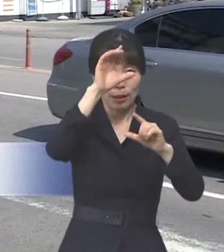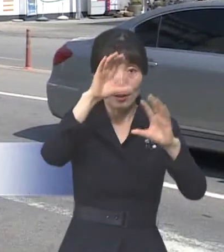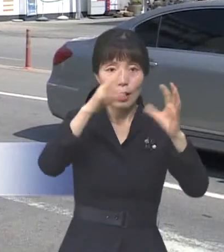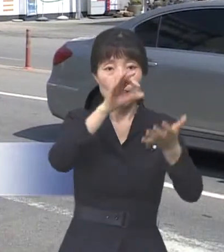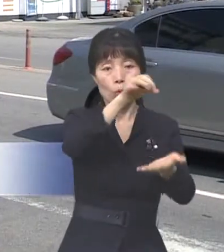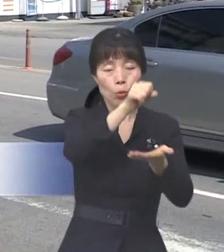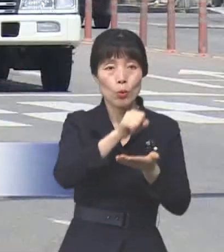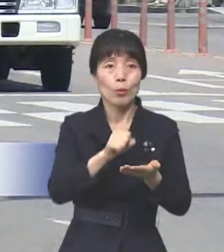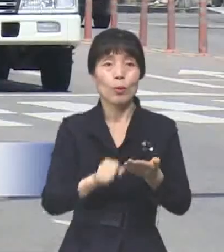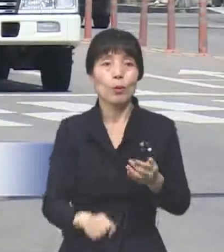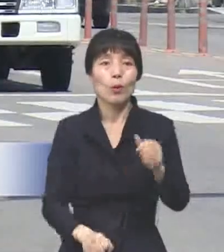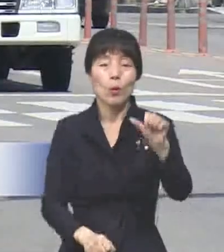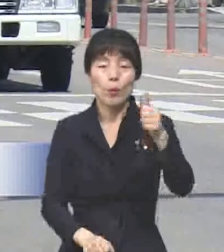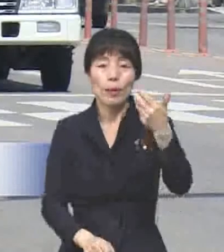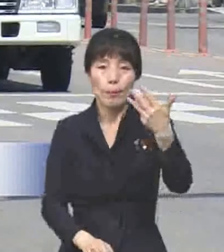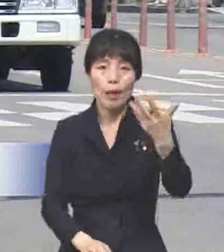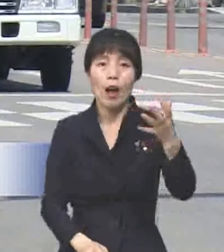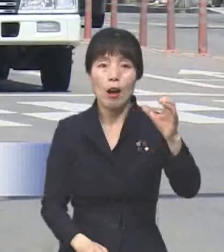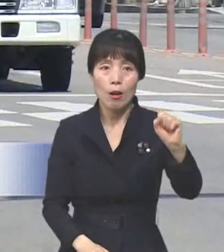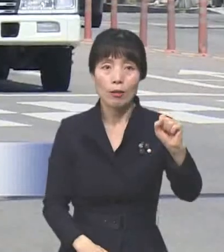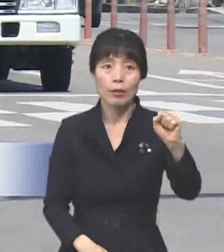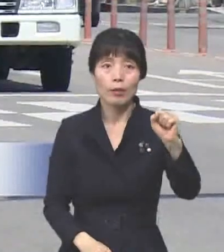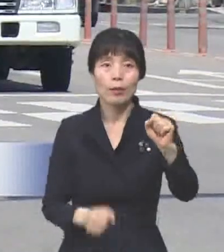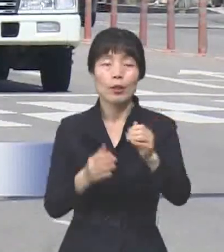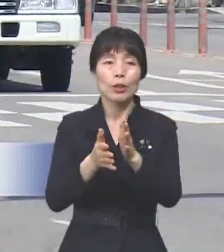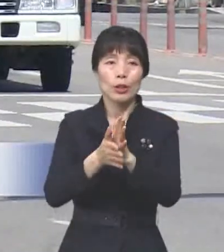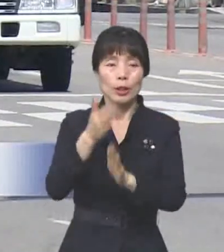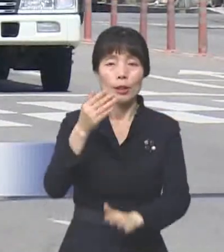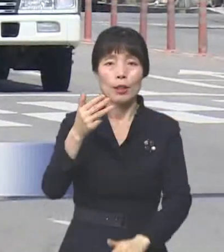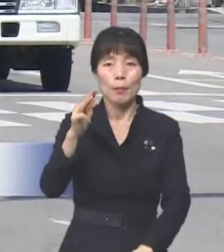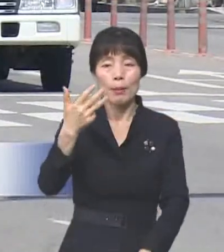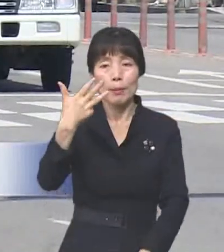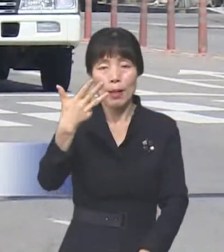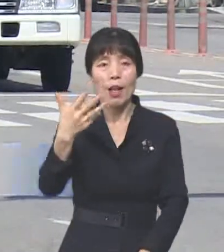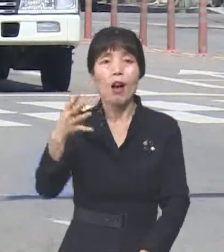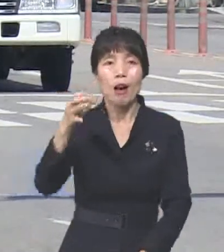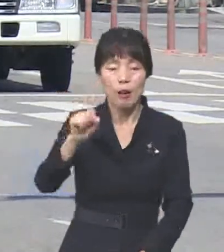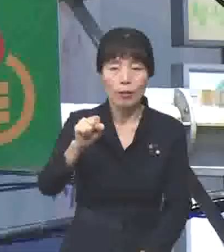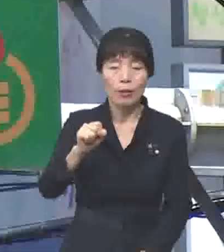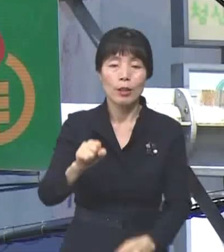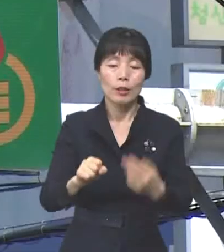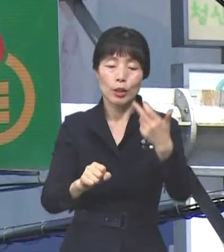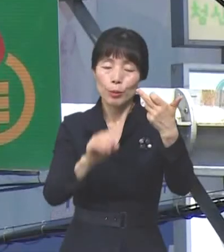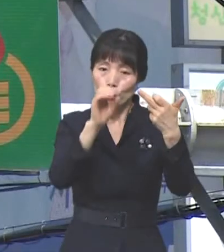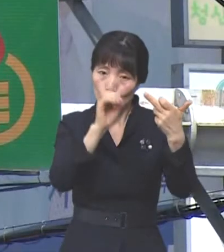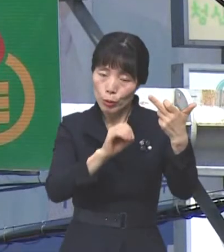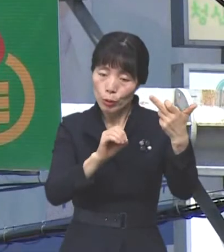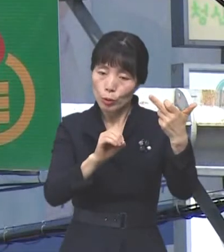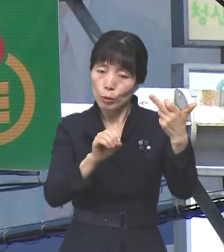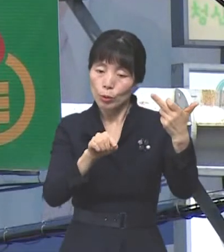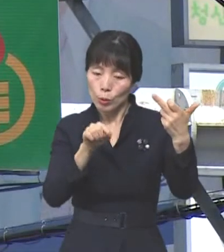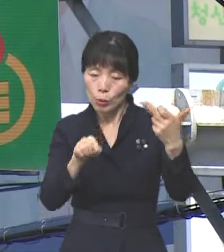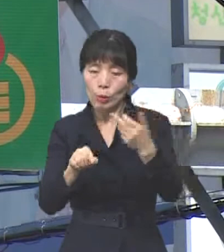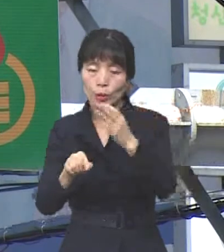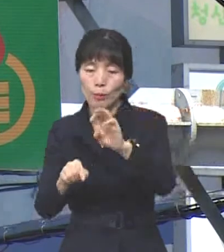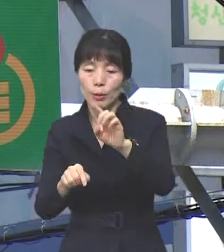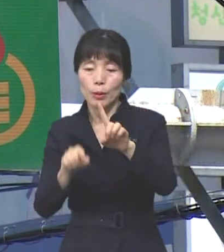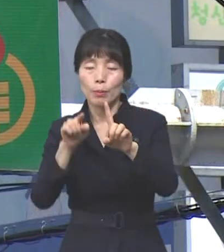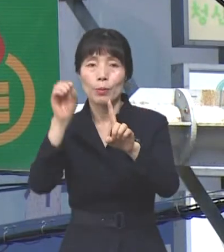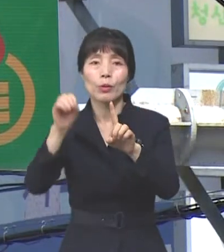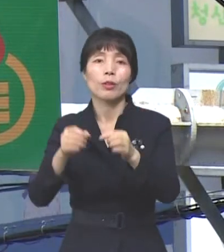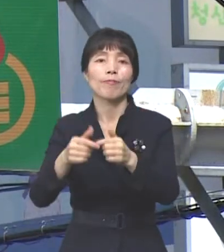원, 시비는 808억 원으로 전년과 비교해 각각 17%, 31%씩